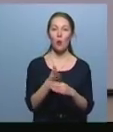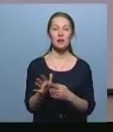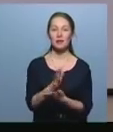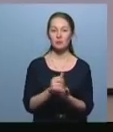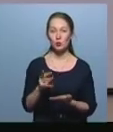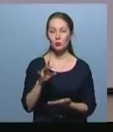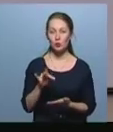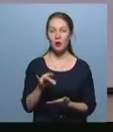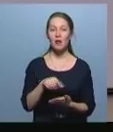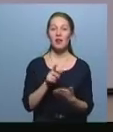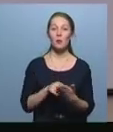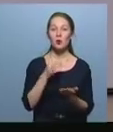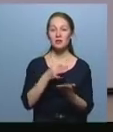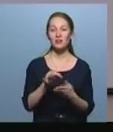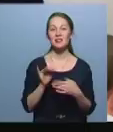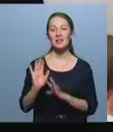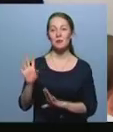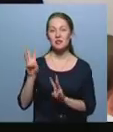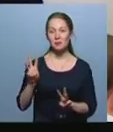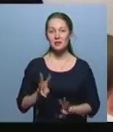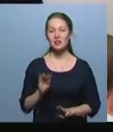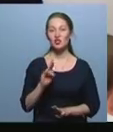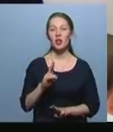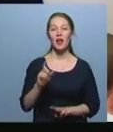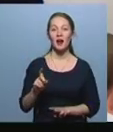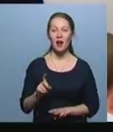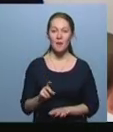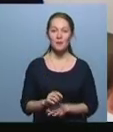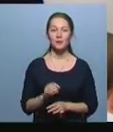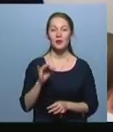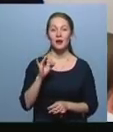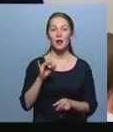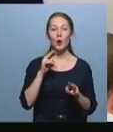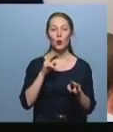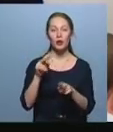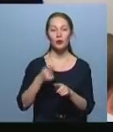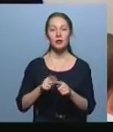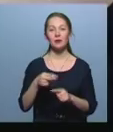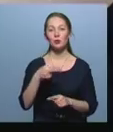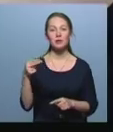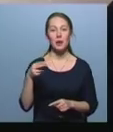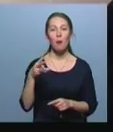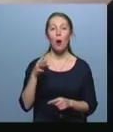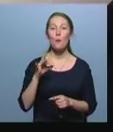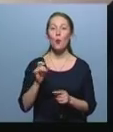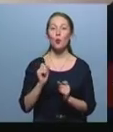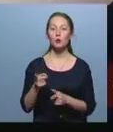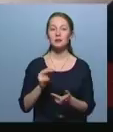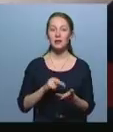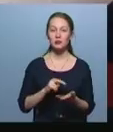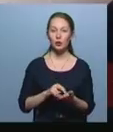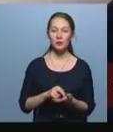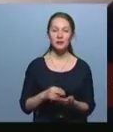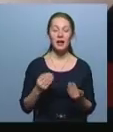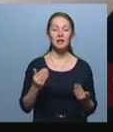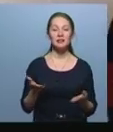вопрос ответил заместитель министра строительства и ЖКХ. Именно это ведомство курирует тему мусорных тарифов. Мы проводим на сегодняшний